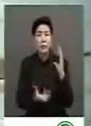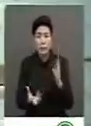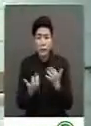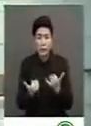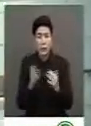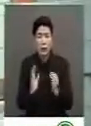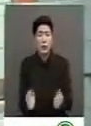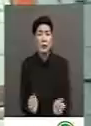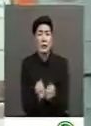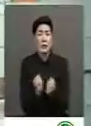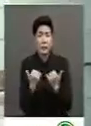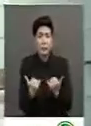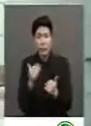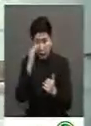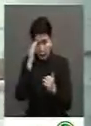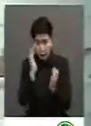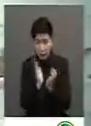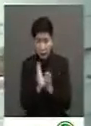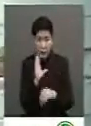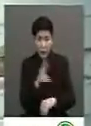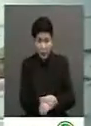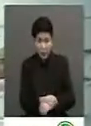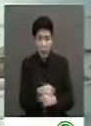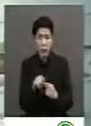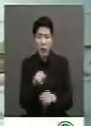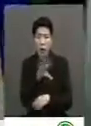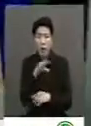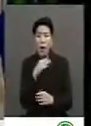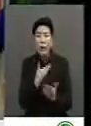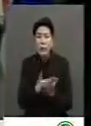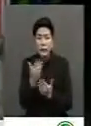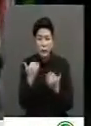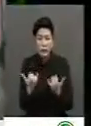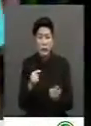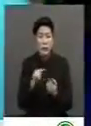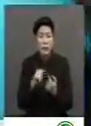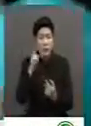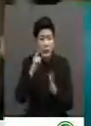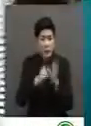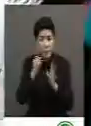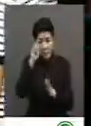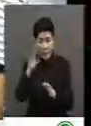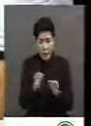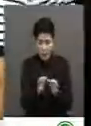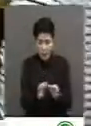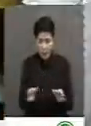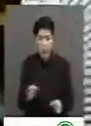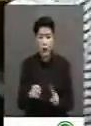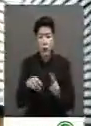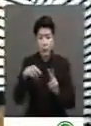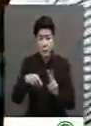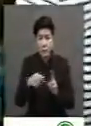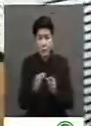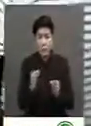ผู้ต้องหารายนี้ครับตำรวจเขาไปจับได้โดยการล่อซื้อนะฮะไปล่อซื้อยาบ้า 2,000 เม็ดจากนายนิวัฒน์ปิ่นแก้